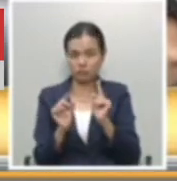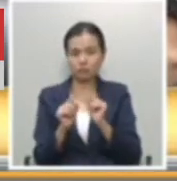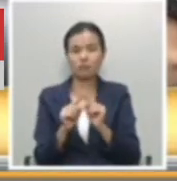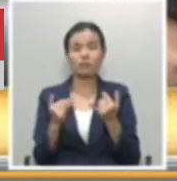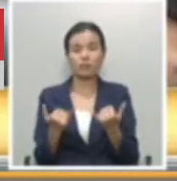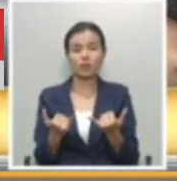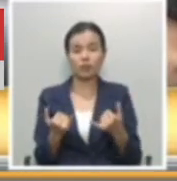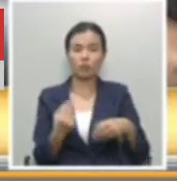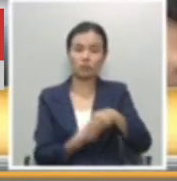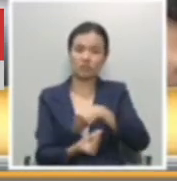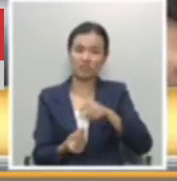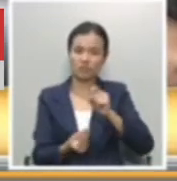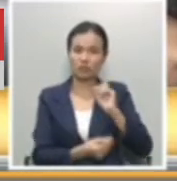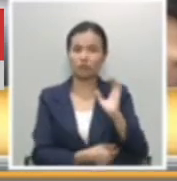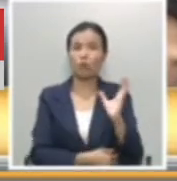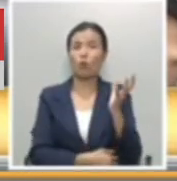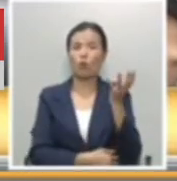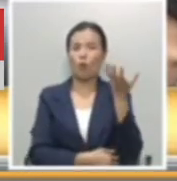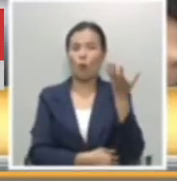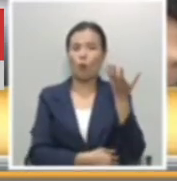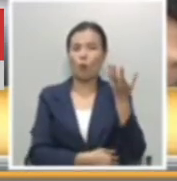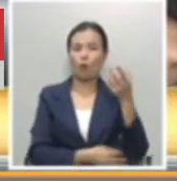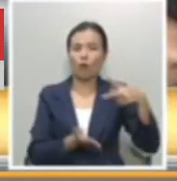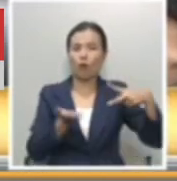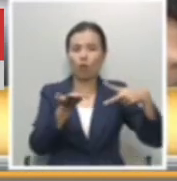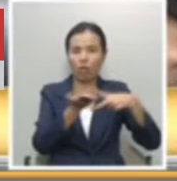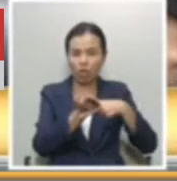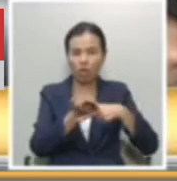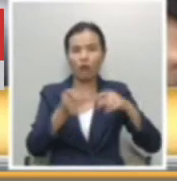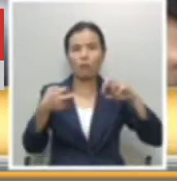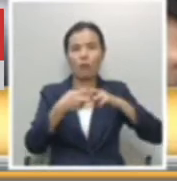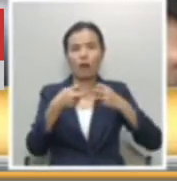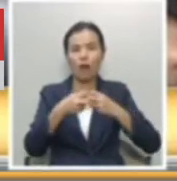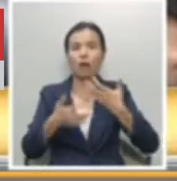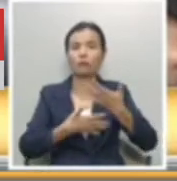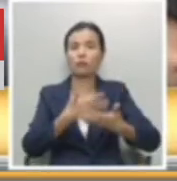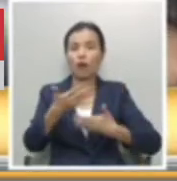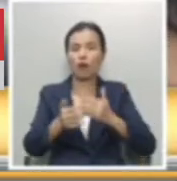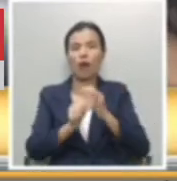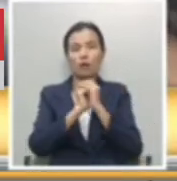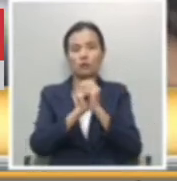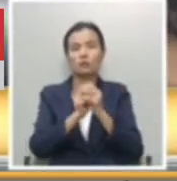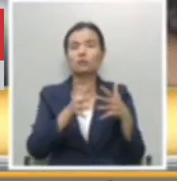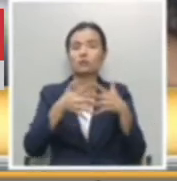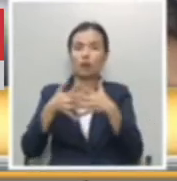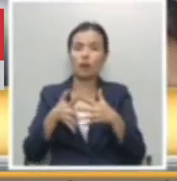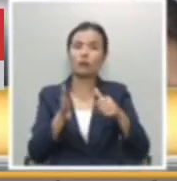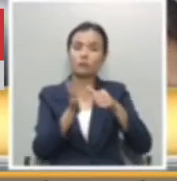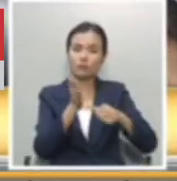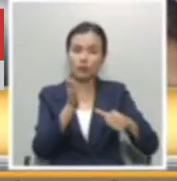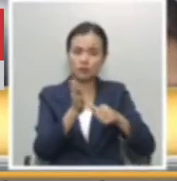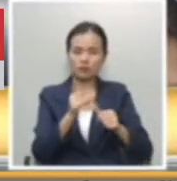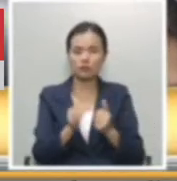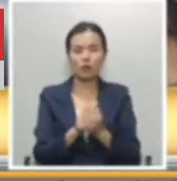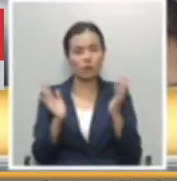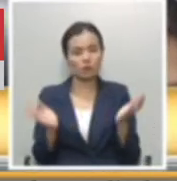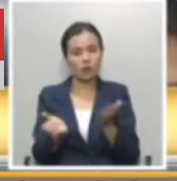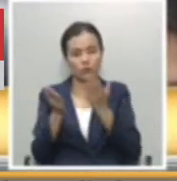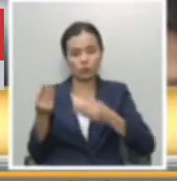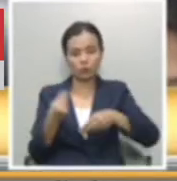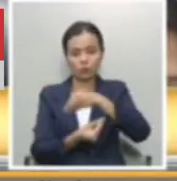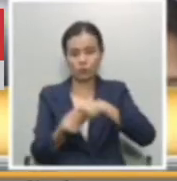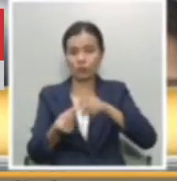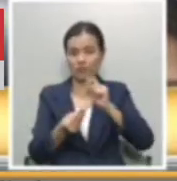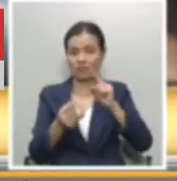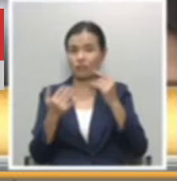ะที่เศรษฐกิจของโลกชะลอตัวเนื่องมาจากสงครามทางการค้าการกระตุ้นเศรษฐกิจในขณะ